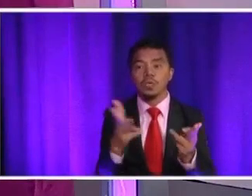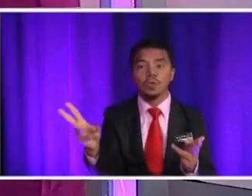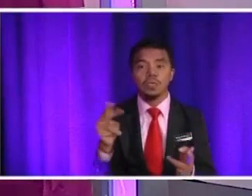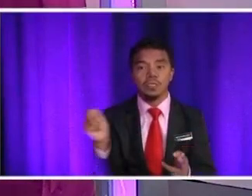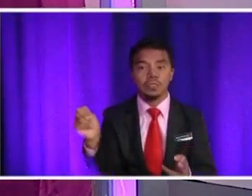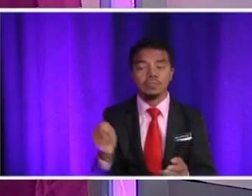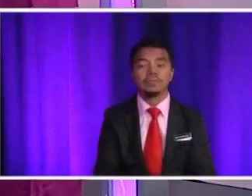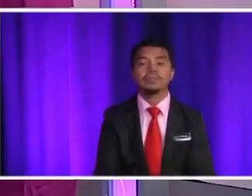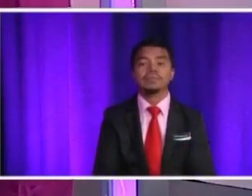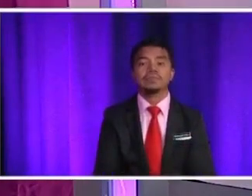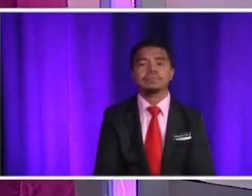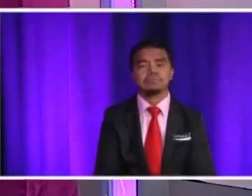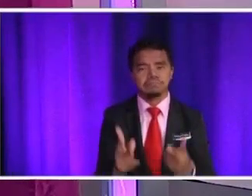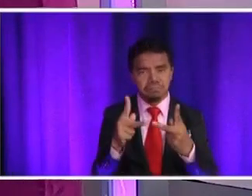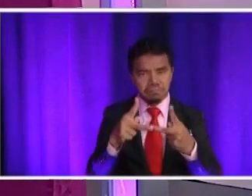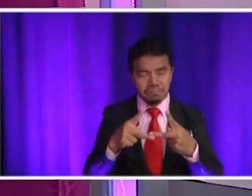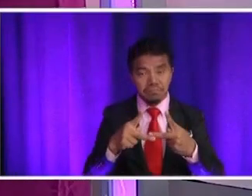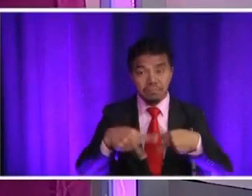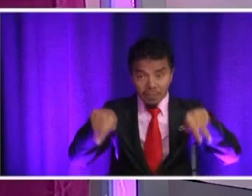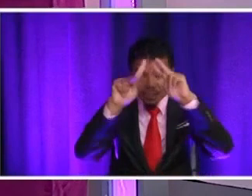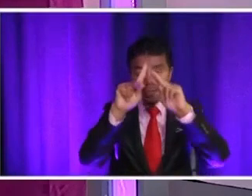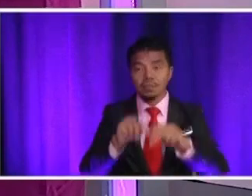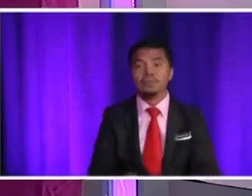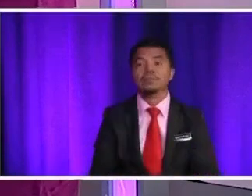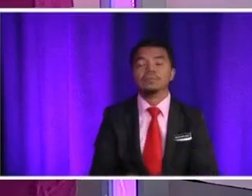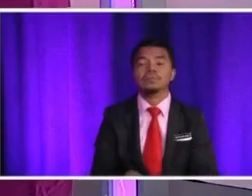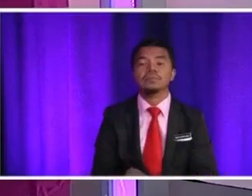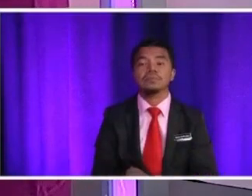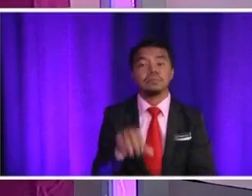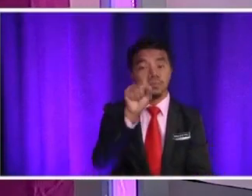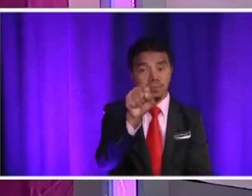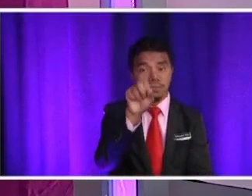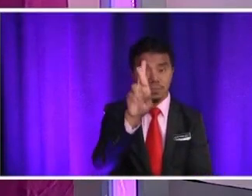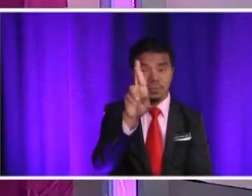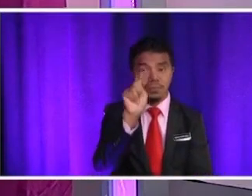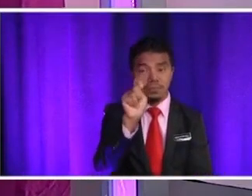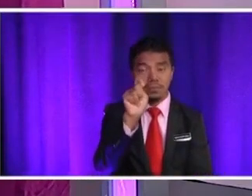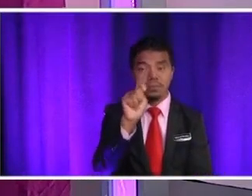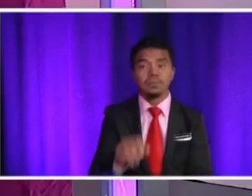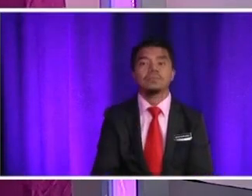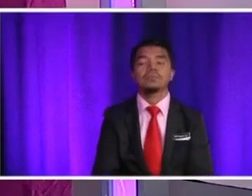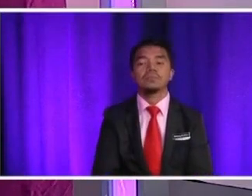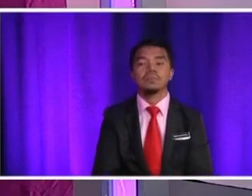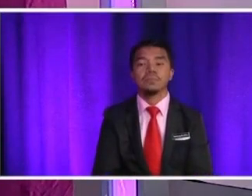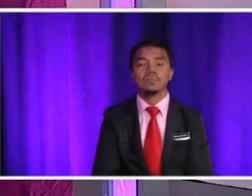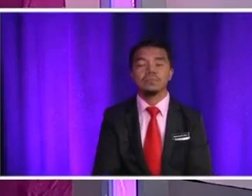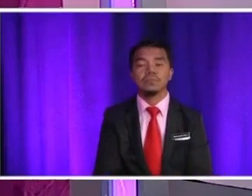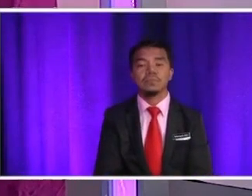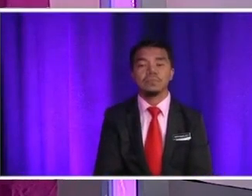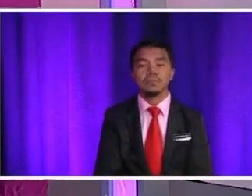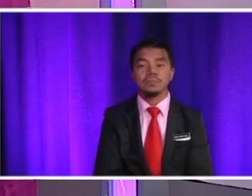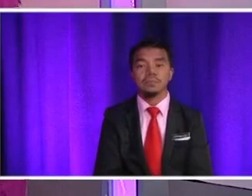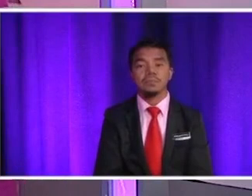juga dalam silibus kita sebab SRT ini juga berhasrat, subjek ini